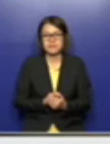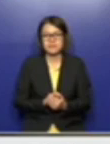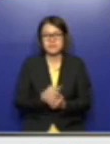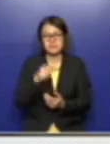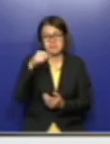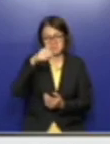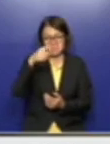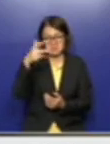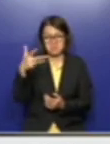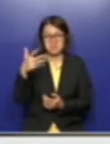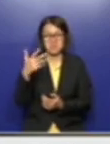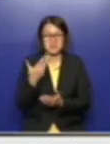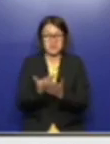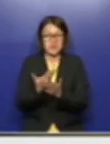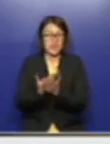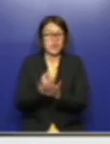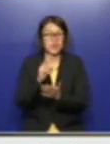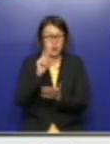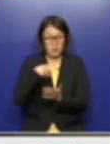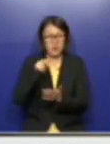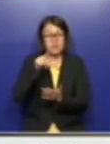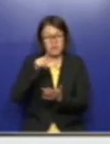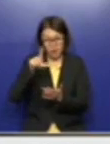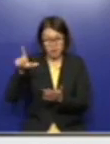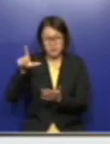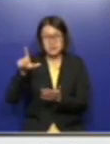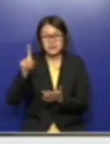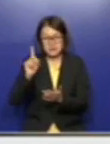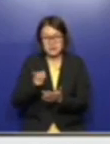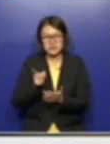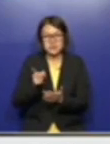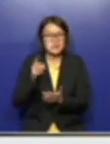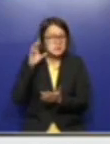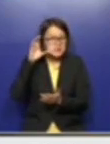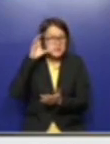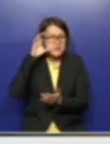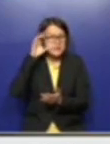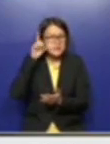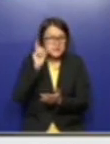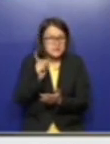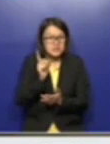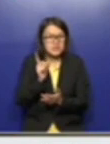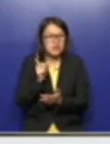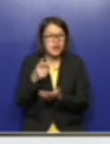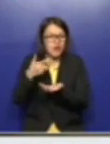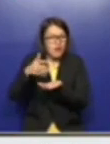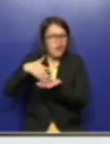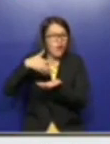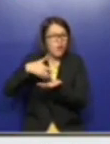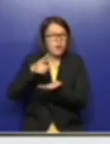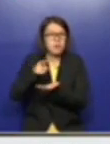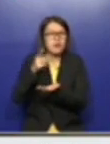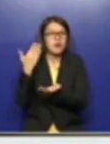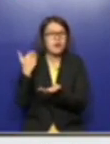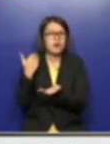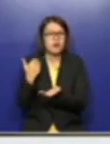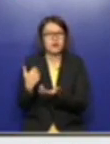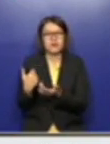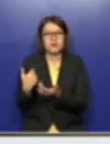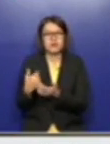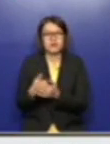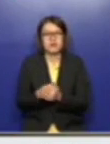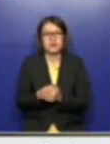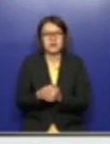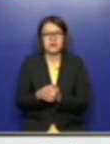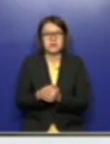PBS เนี่ยใช้เงิน 2,000 กว่าล้านบาทก็จริงแต่เวลาวัดความน่าเชื่อถือที่ท่านอวดอ้างสรรพคุณเมื่อสักครู่นี้เนี่ยไม่ได้ใช้เรตติ้ง